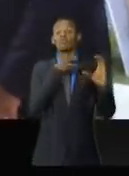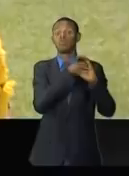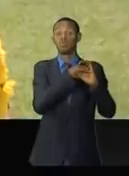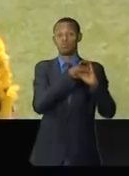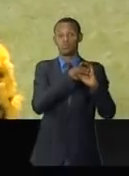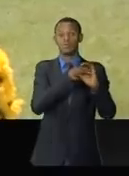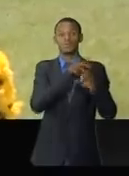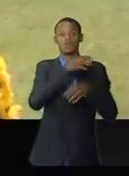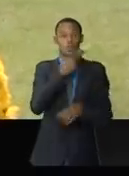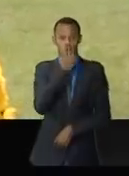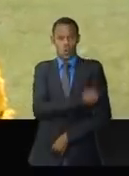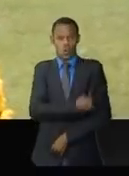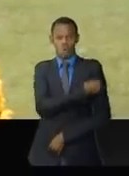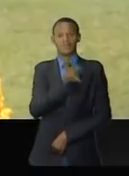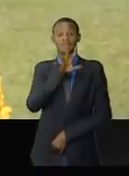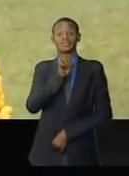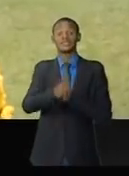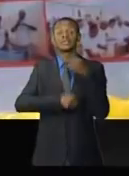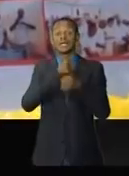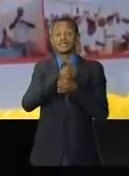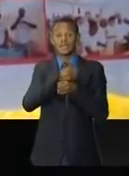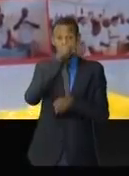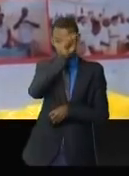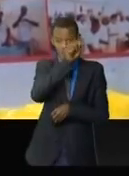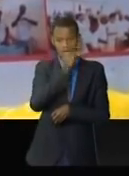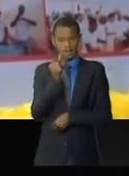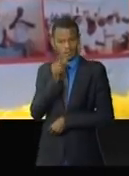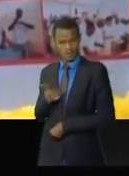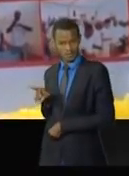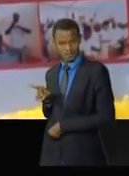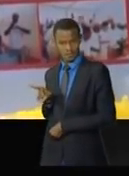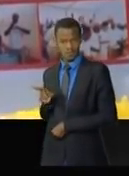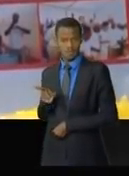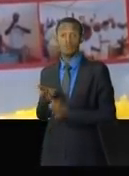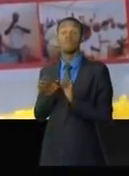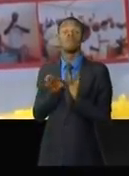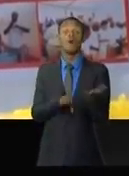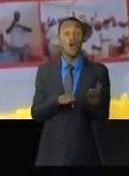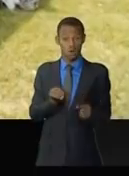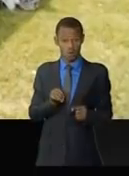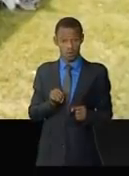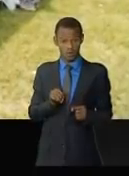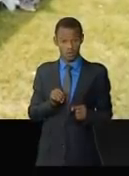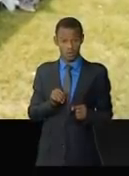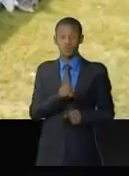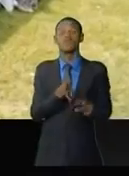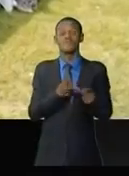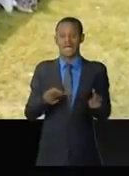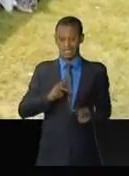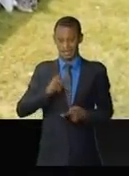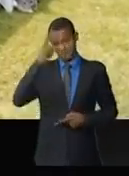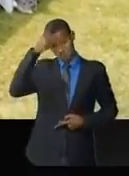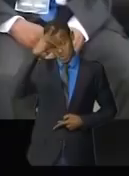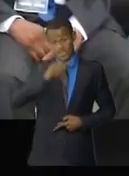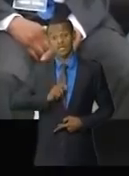dépouille mortelle d'une des combattantes de la lutte pour la démocratie et le progrès social menée par l'UDPS. Secrétaire exécutif